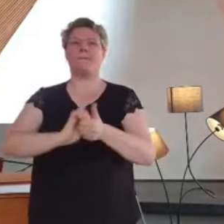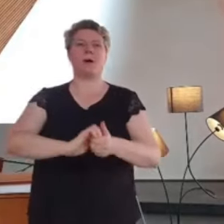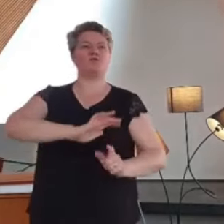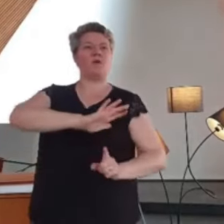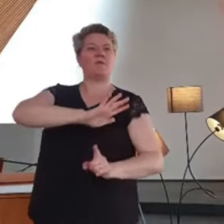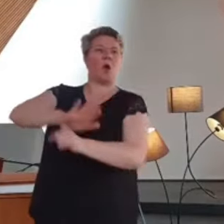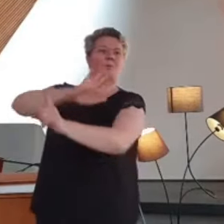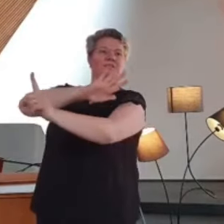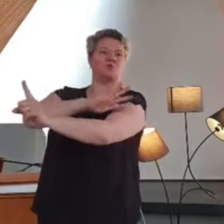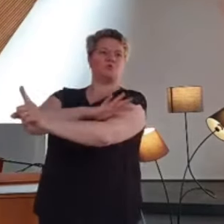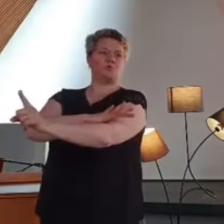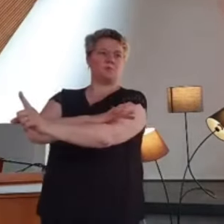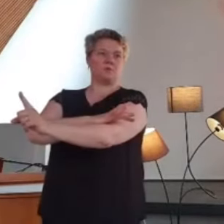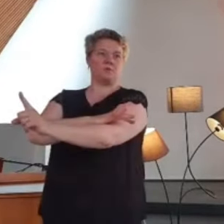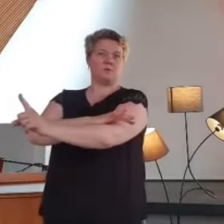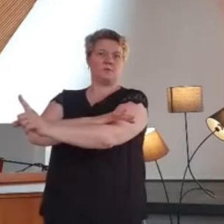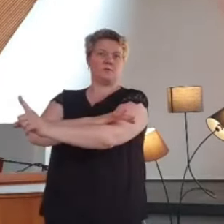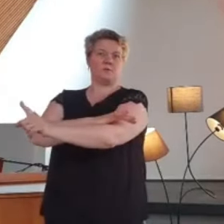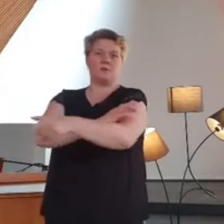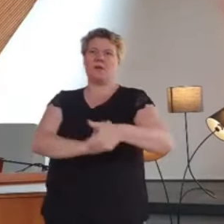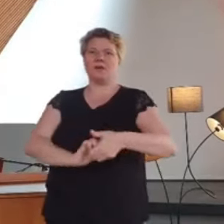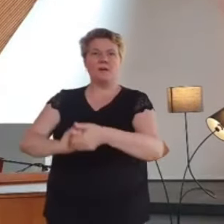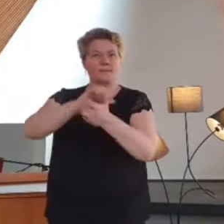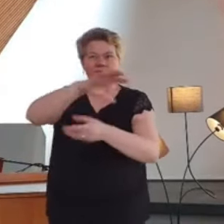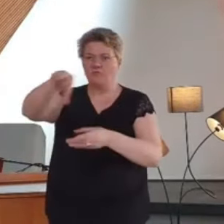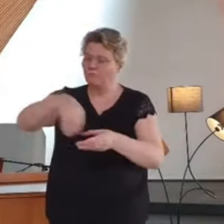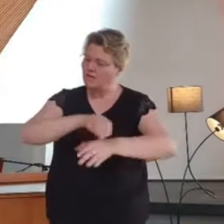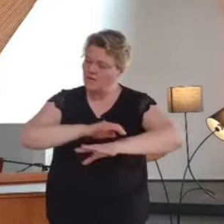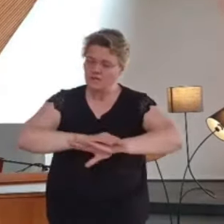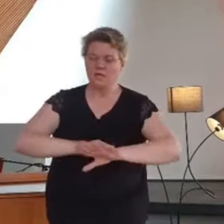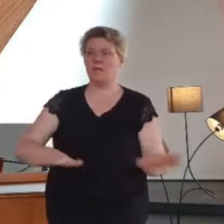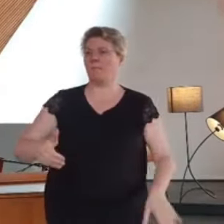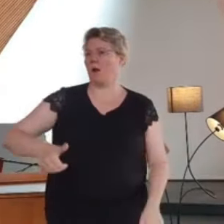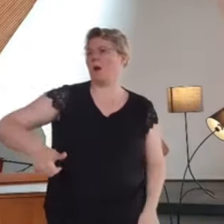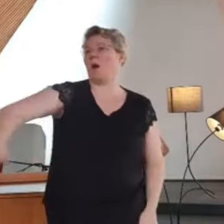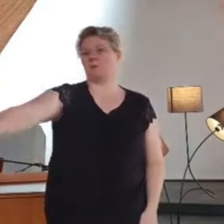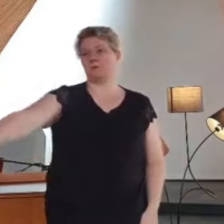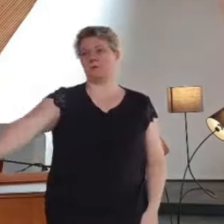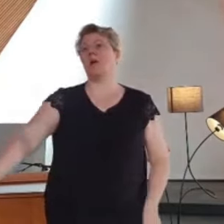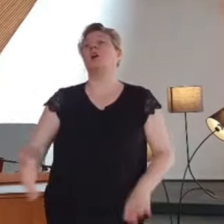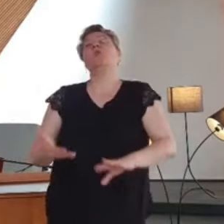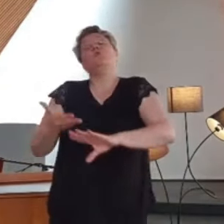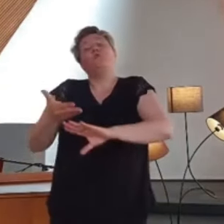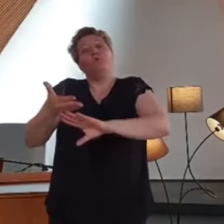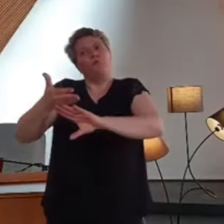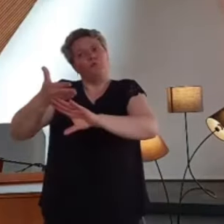der Gesellschaft ausgestoßen. Das hatte durchaus